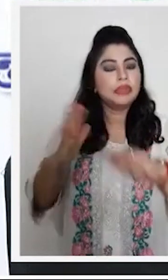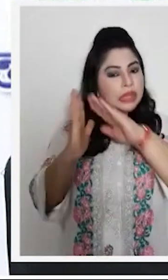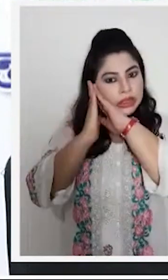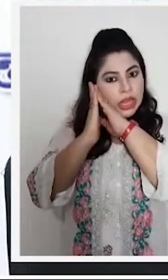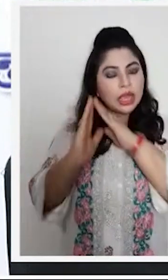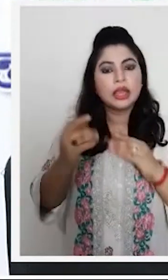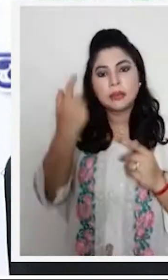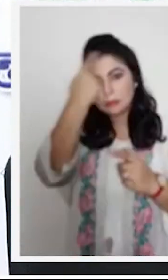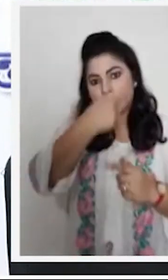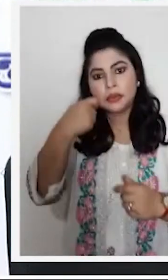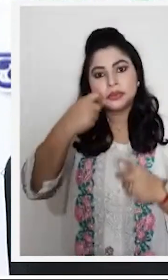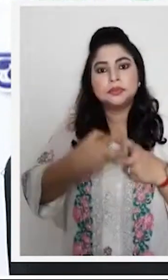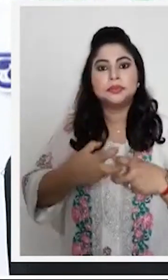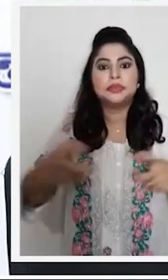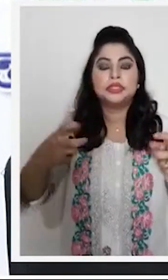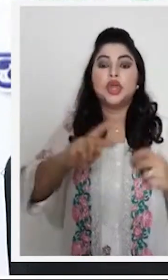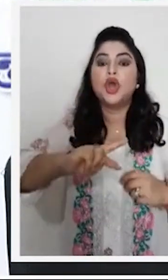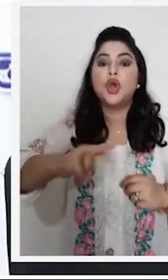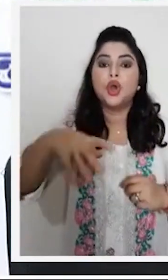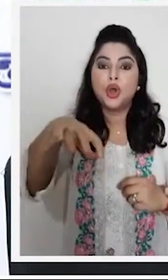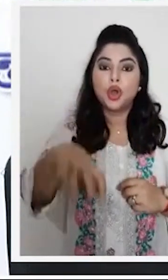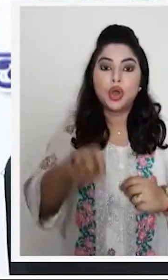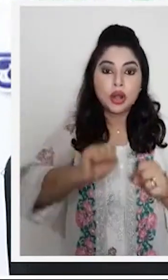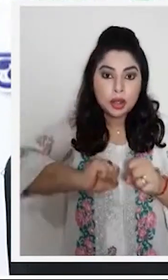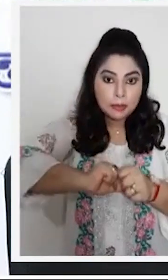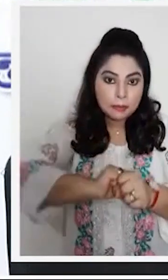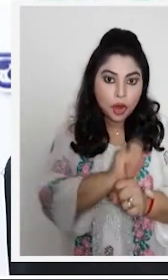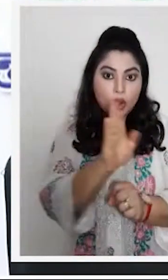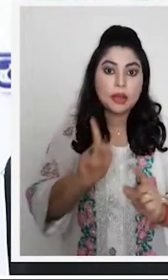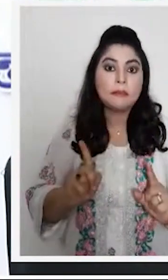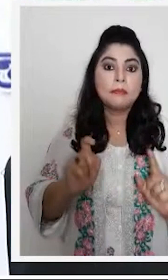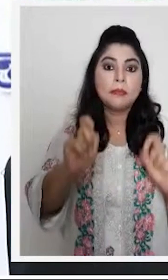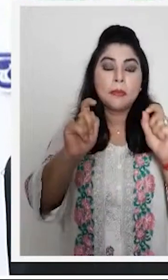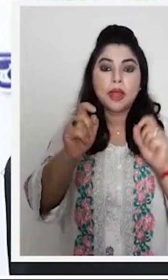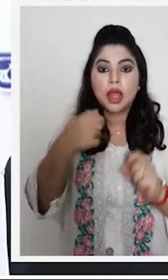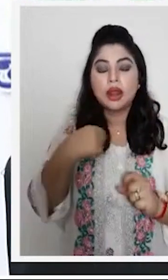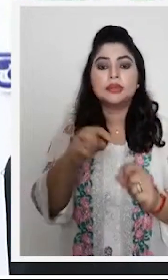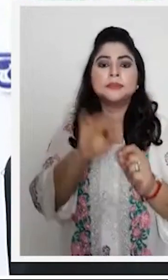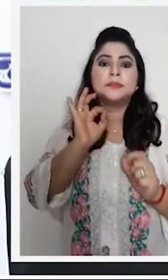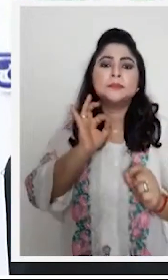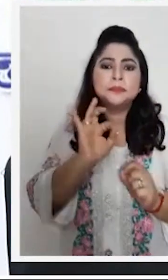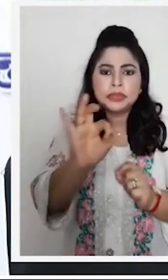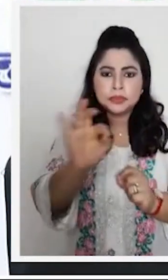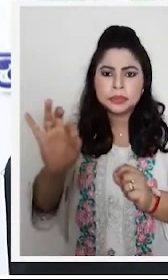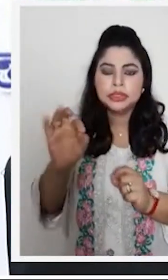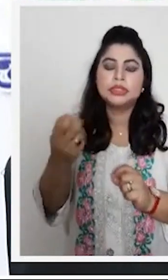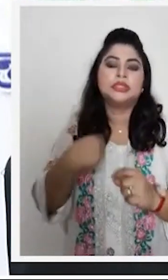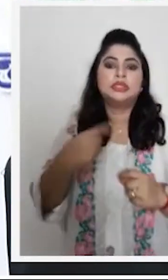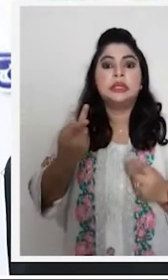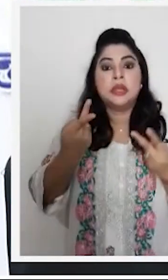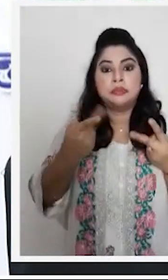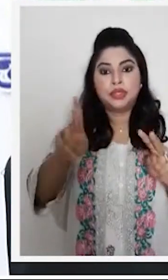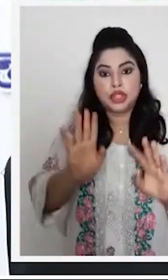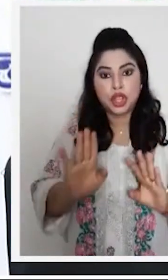বাংলাদেশ একটি জনবহুল এবং অত্যন্ত জনঘনবসতিপূর্ণ দেশ। অপরপক্ষে করোনা